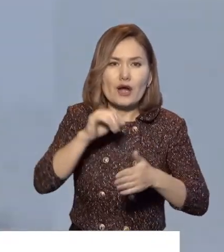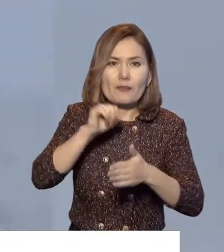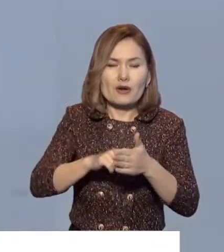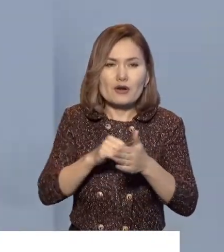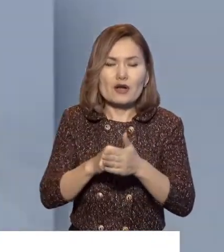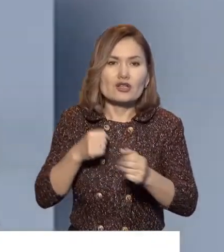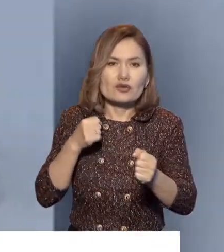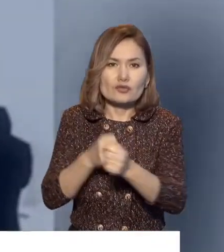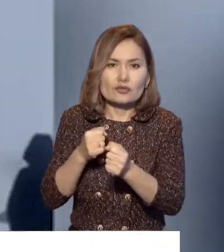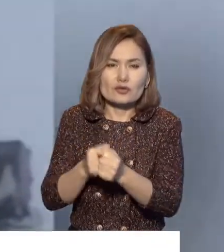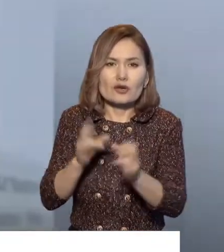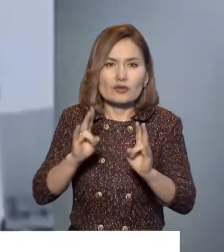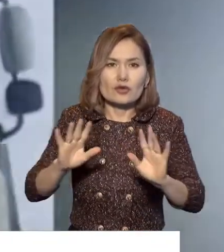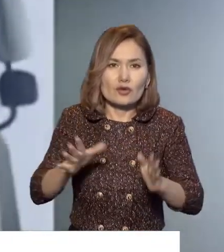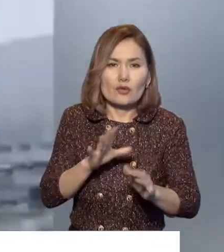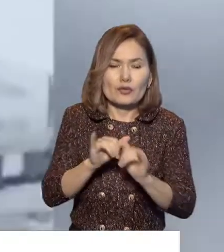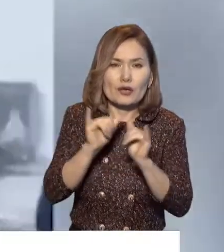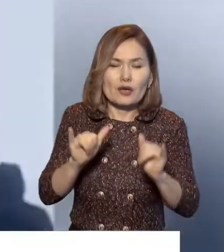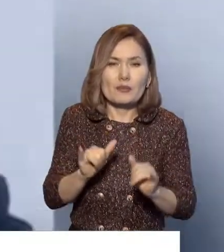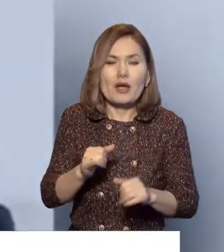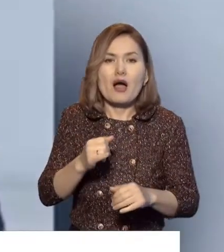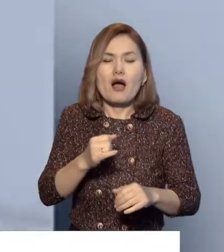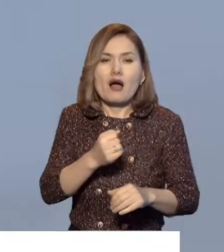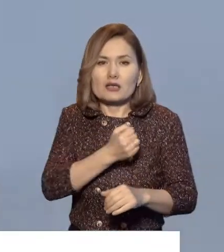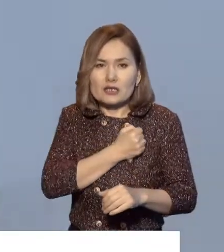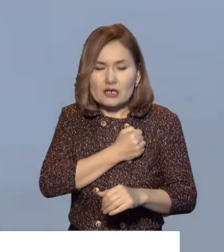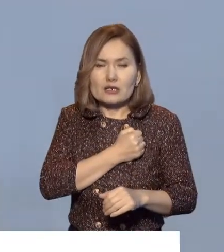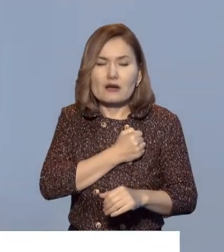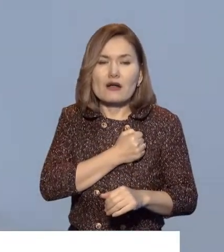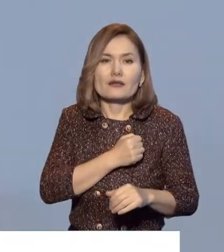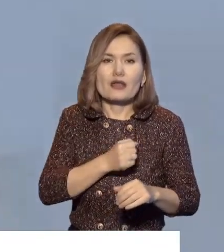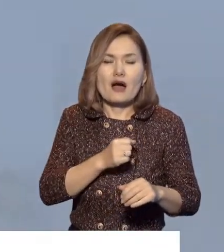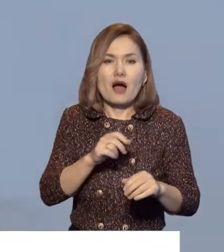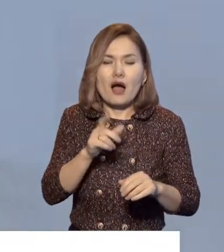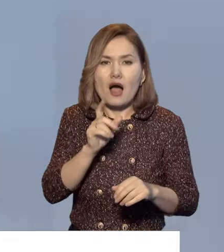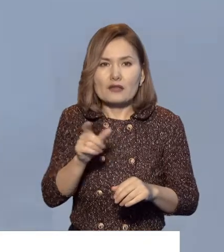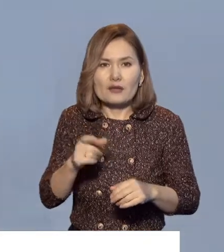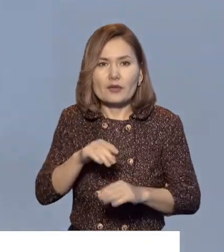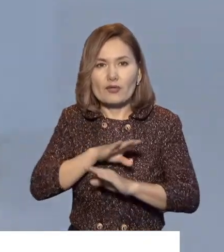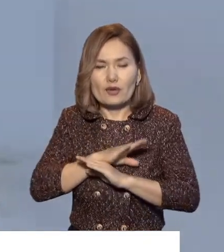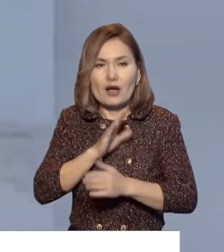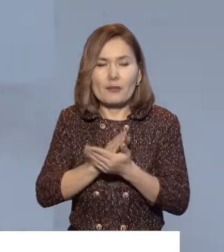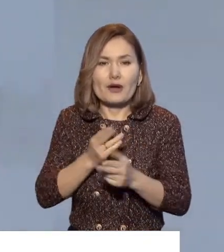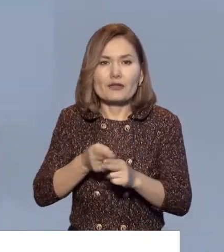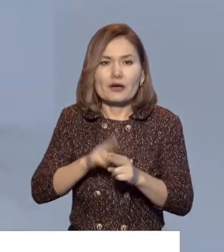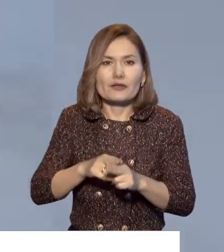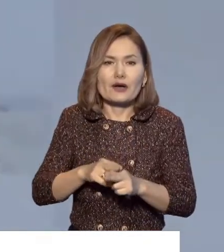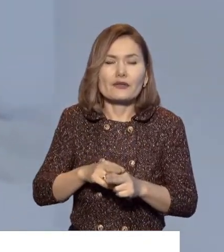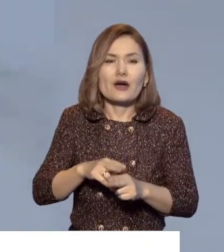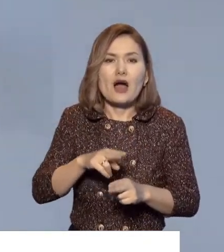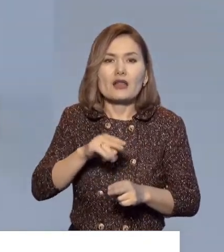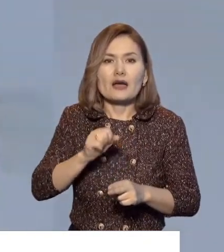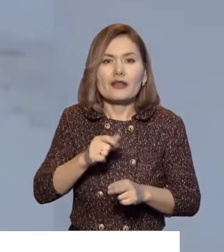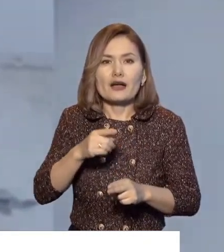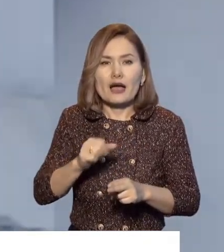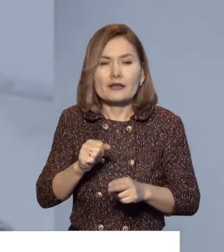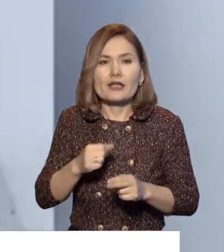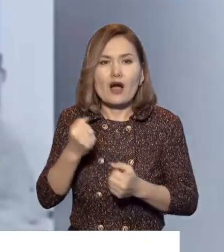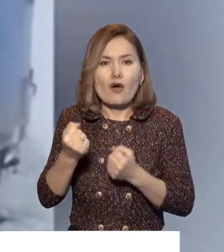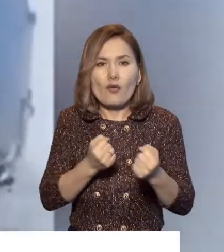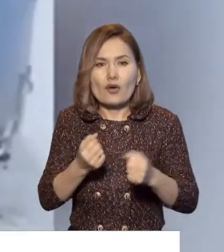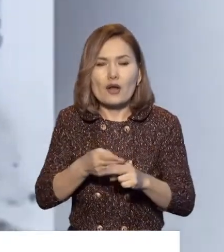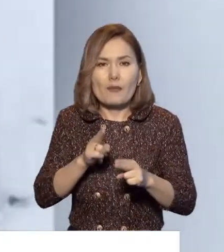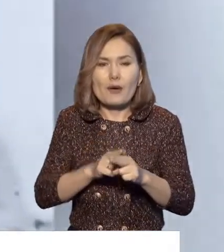оқиғалар жиіледі. Өкінішке орай адам шығыны бар. Мәселен, Ақтөбе Қандағаш бағытында келе жатқан Лада Гранта көлігін тізгіндеген